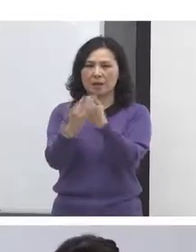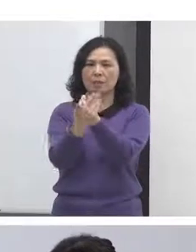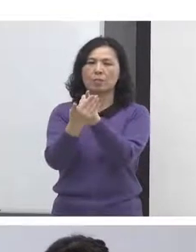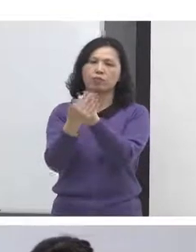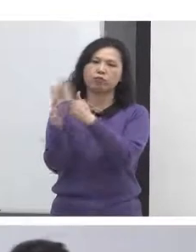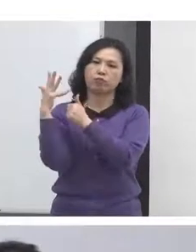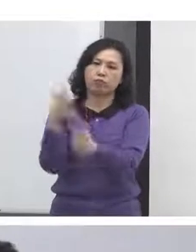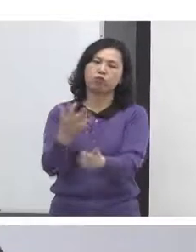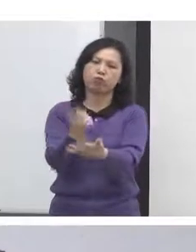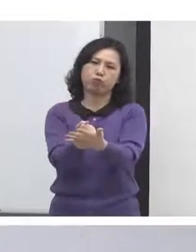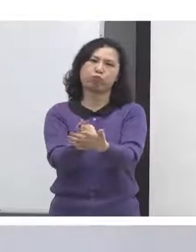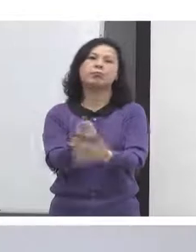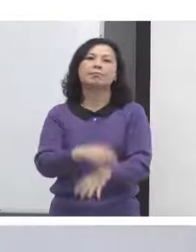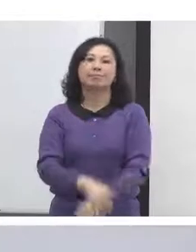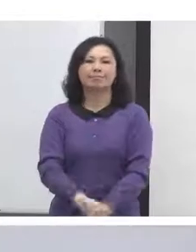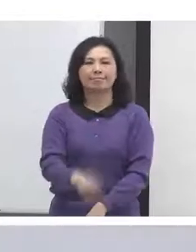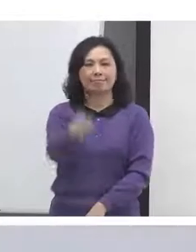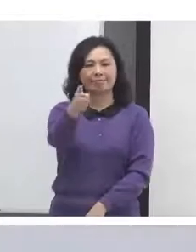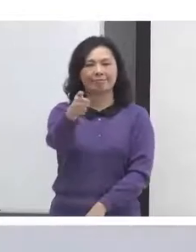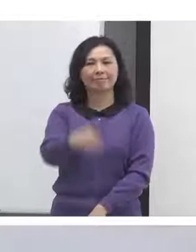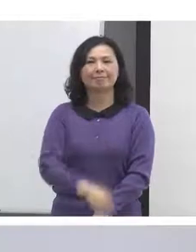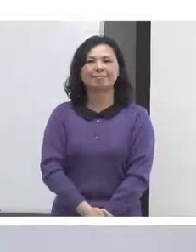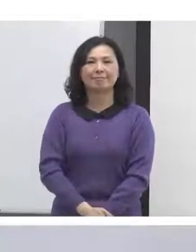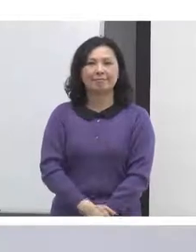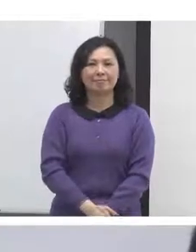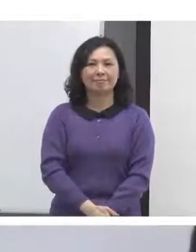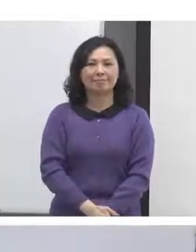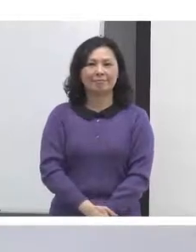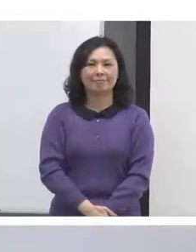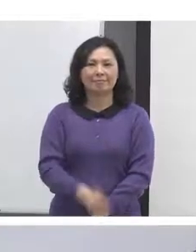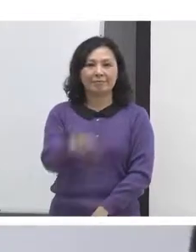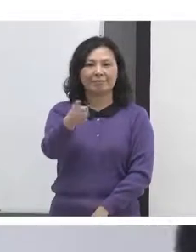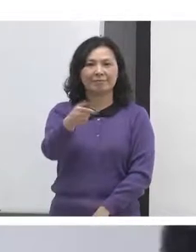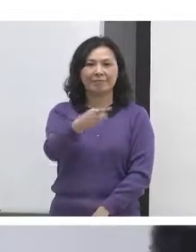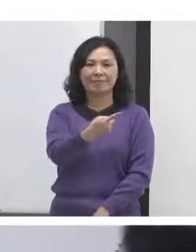好，就这样，谢谢。 好，谢谢，精彩的分享。那个。